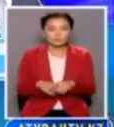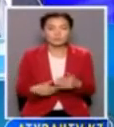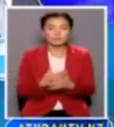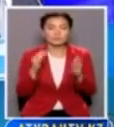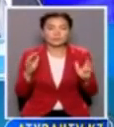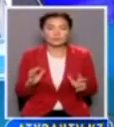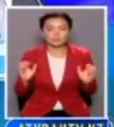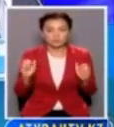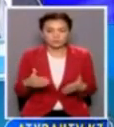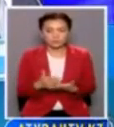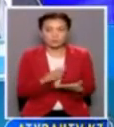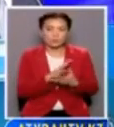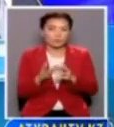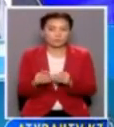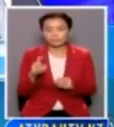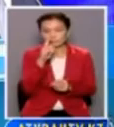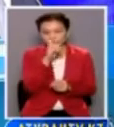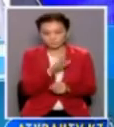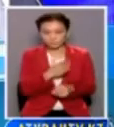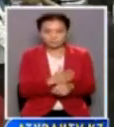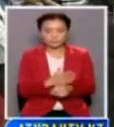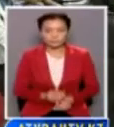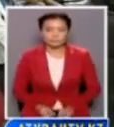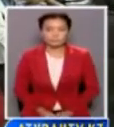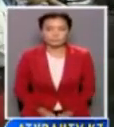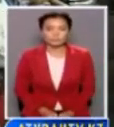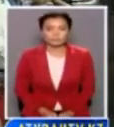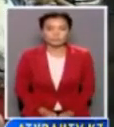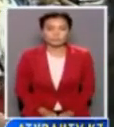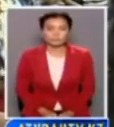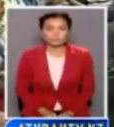заң қабылдады. Нәтижесі де жаман емес. Жұлдыз Қайратқызы, Атырау телеарнасы.